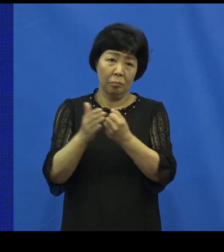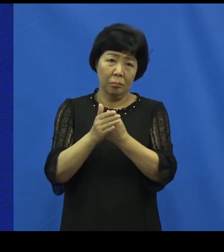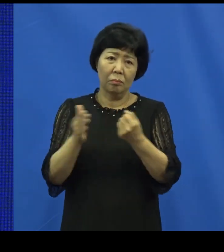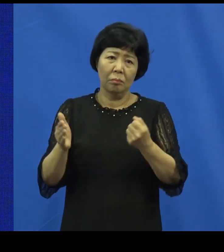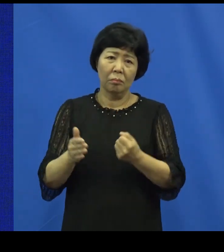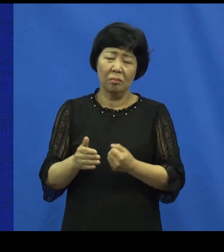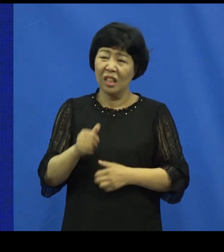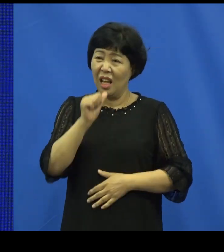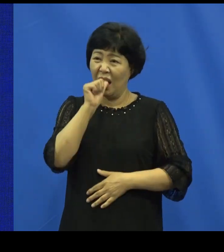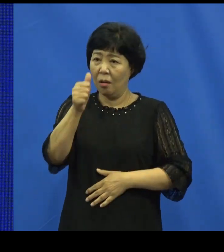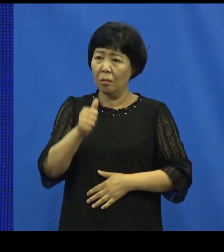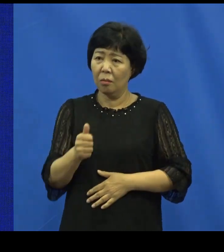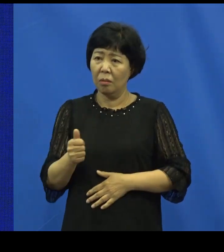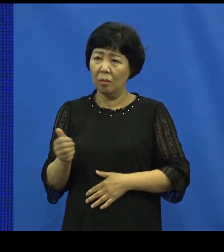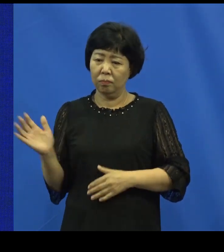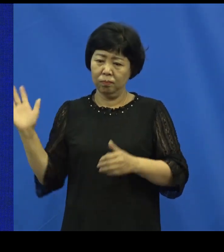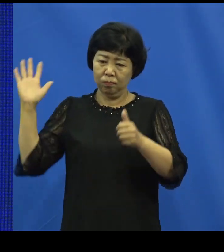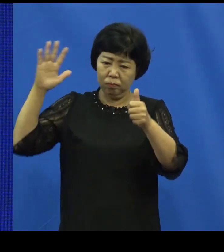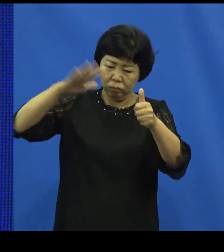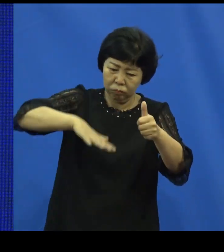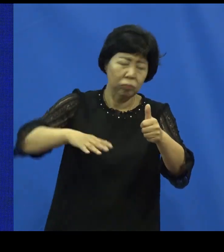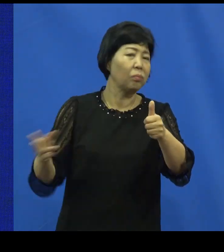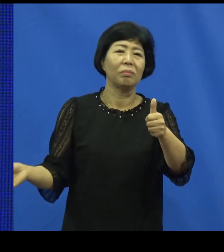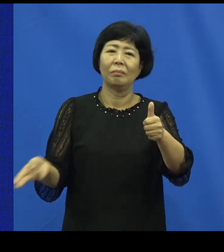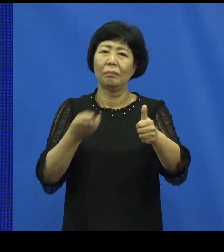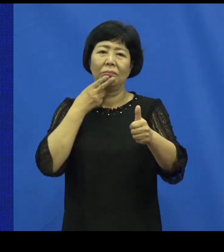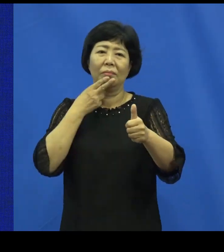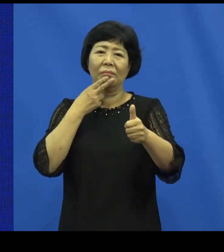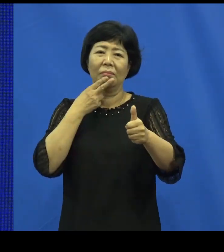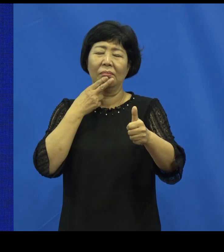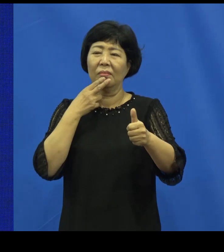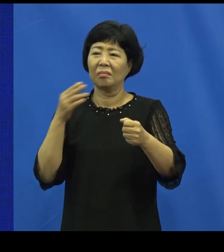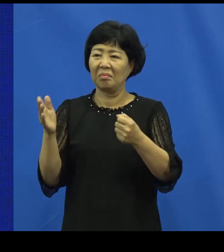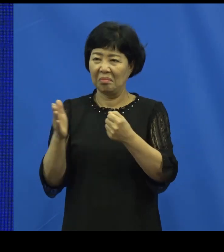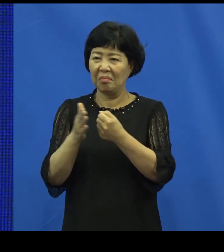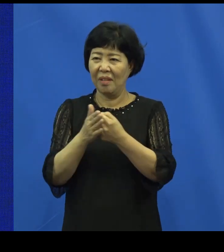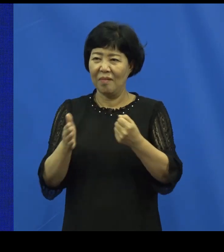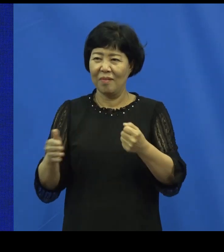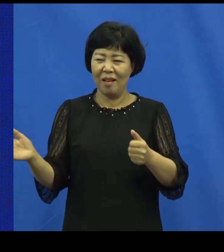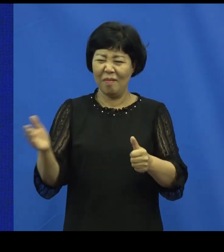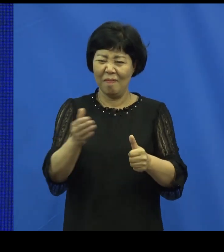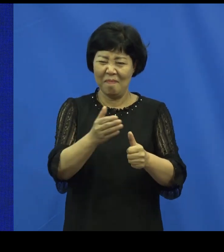여러분, 세상의 사람들도요, 우리가 믿음이 있는지 없는지를 알아요.